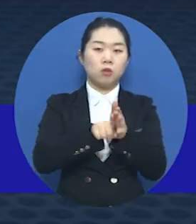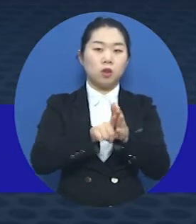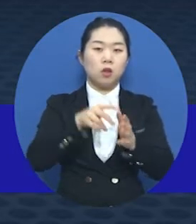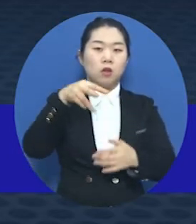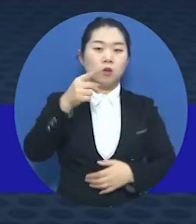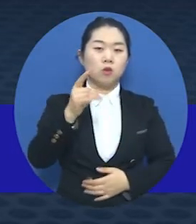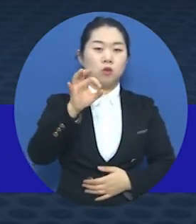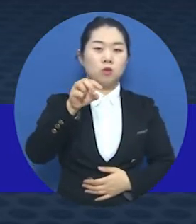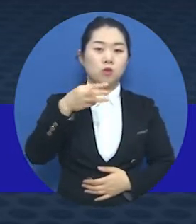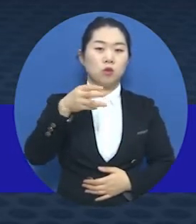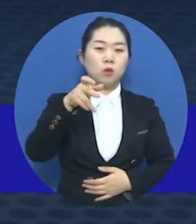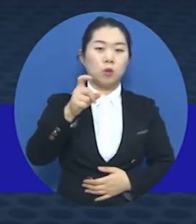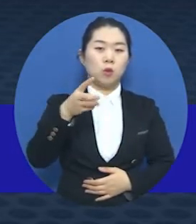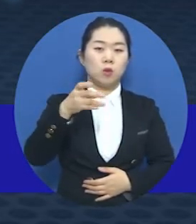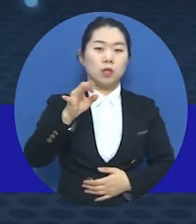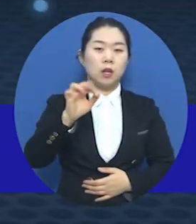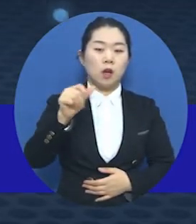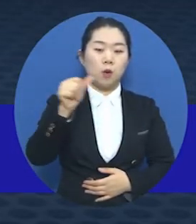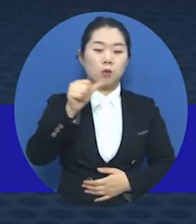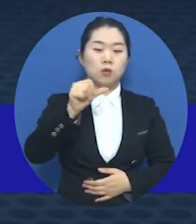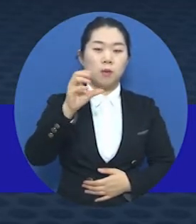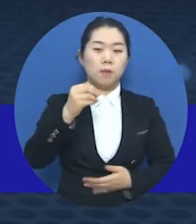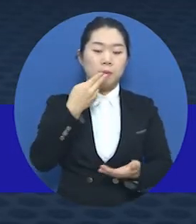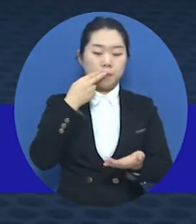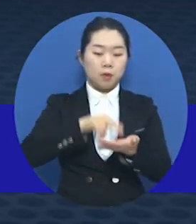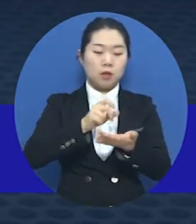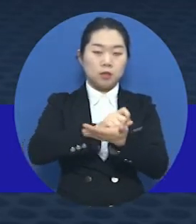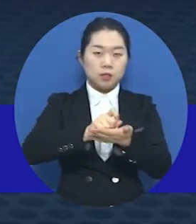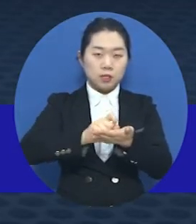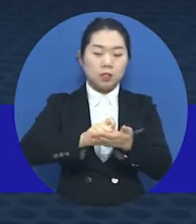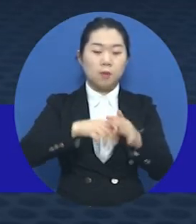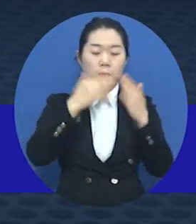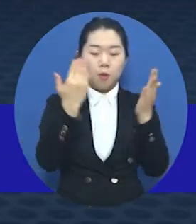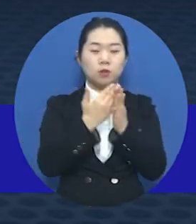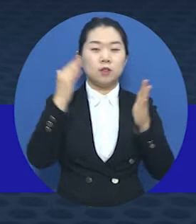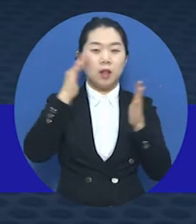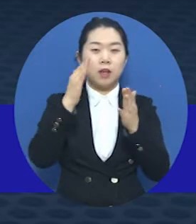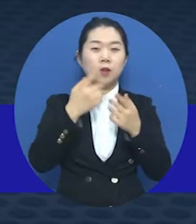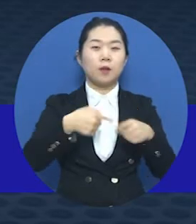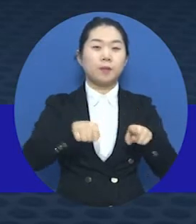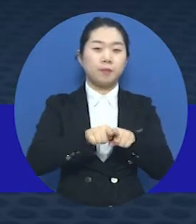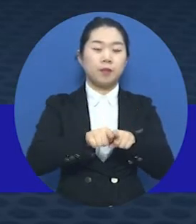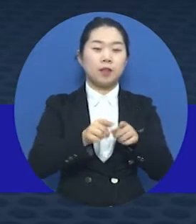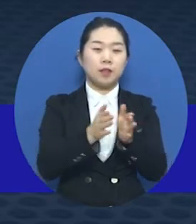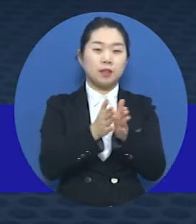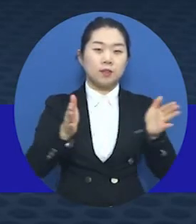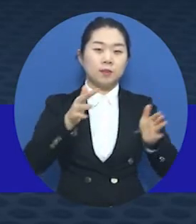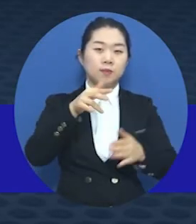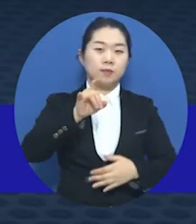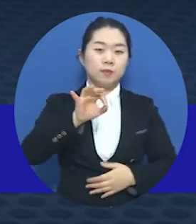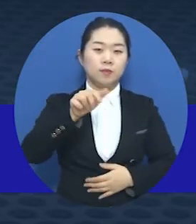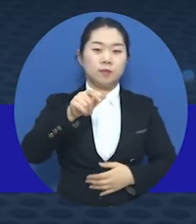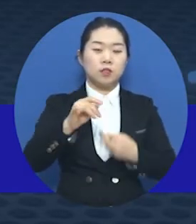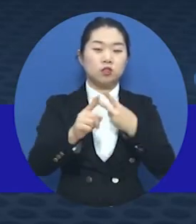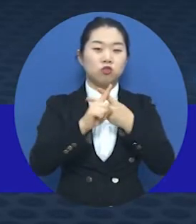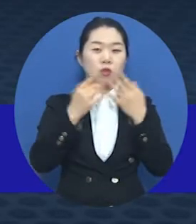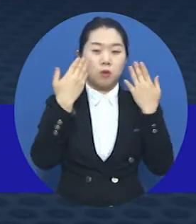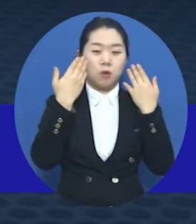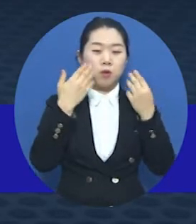해결하기 위하여 소울코리아 5천만 편지쓰기 대회를 전교생을 대상으로 진행했습니다.